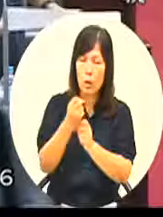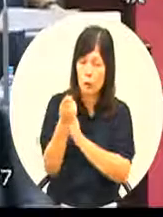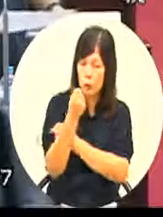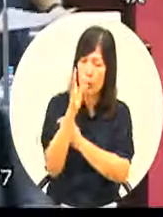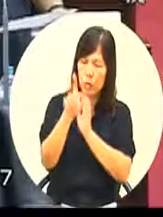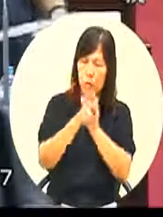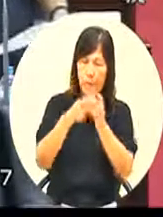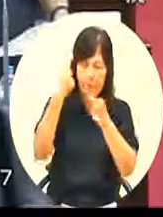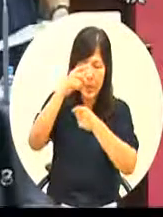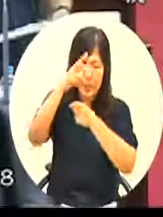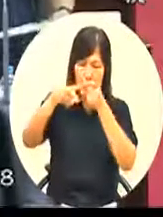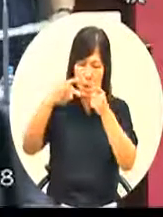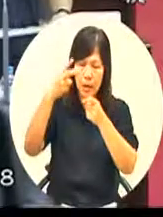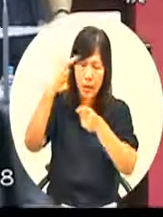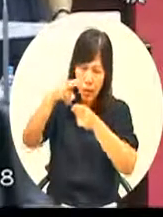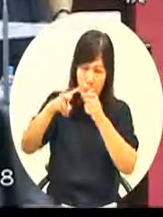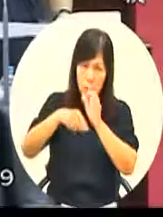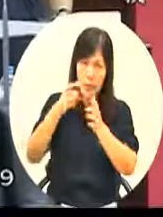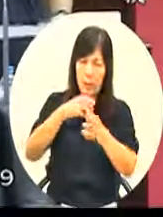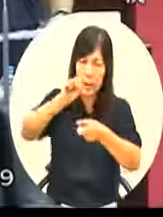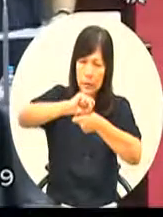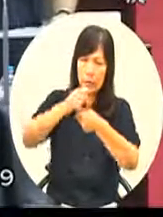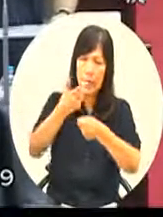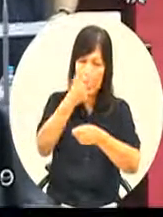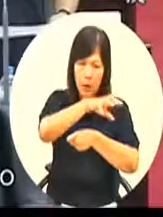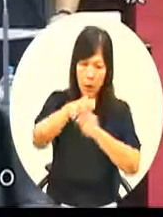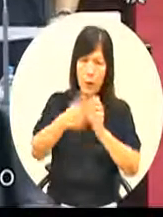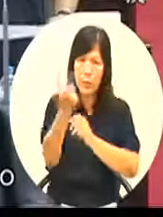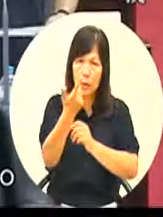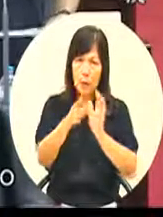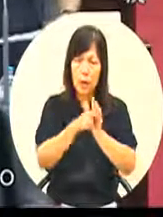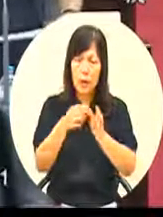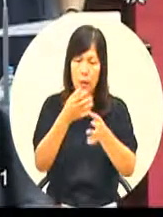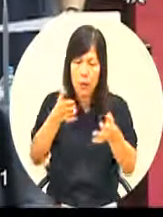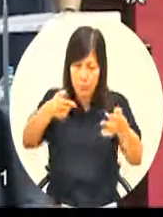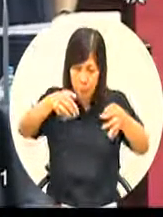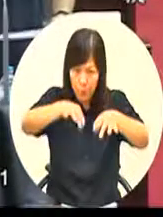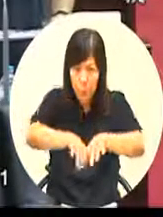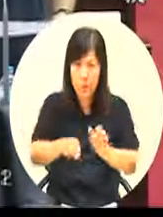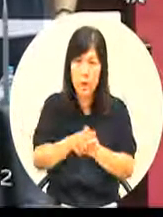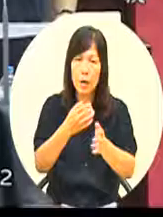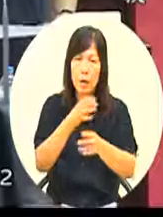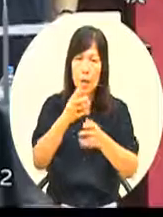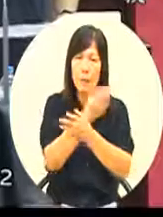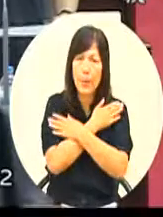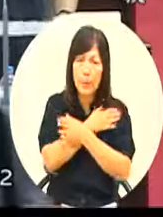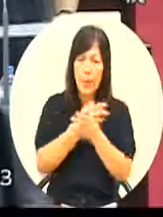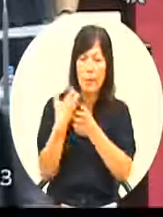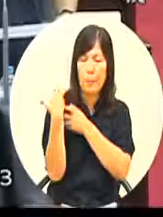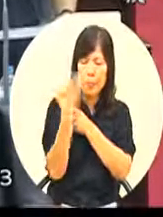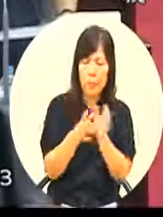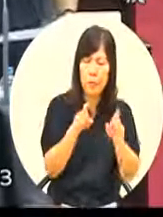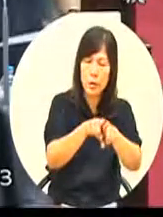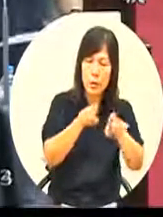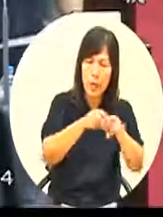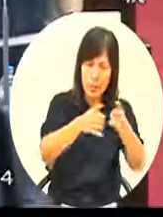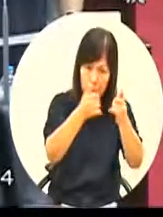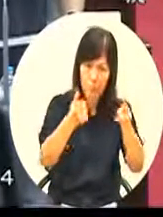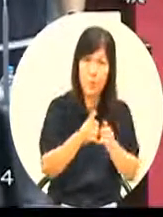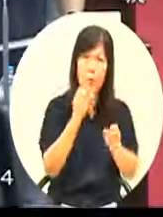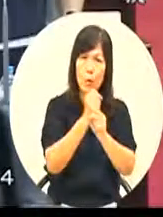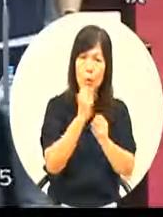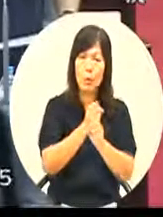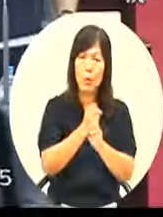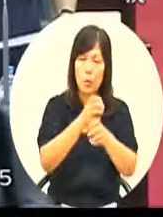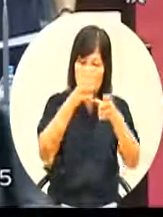年后年度我们可能会增加6个地方的非营利幼稚园，那可能也是委托民间的非营利的方式来